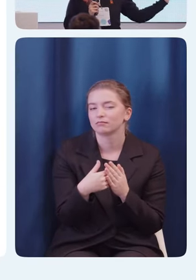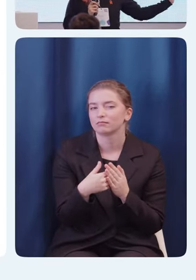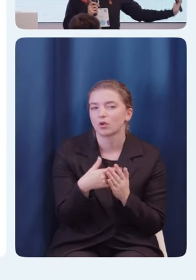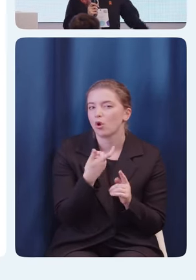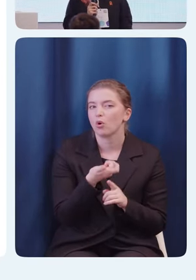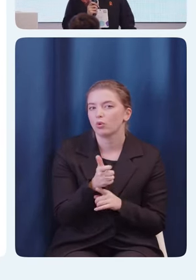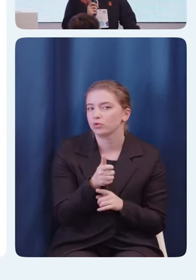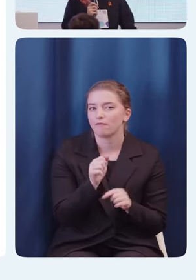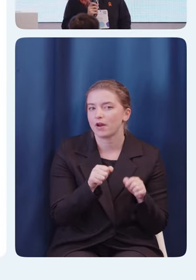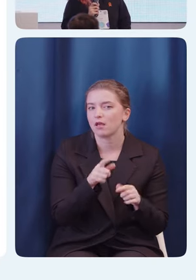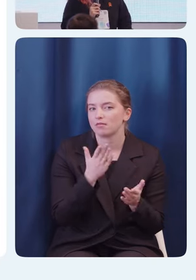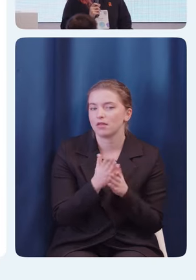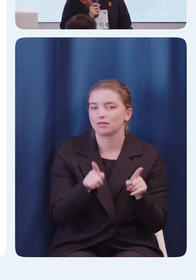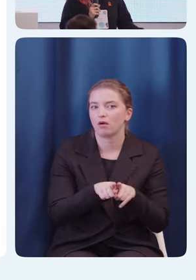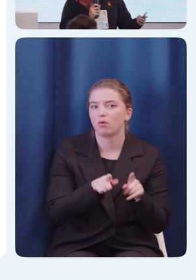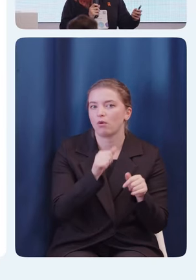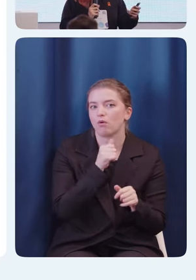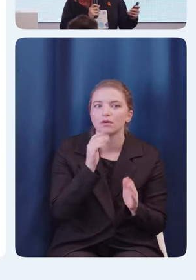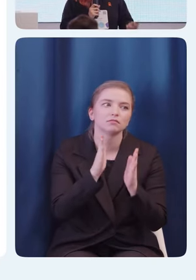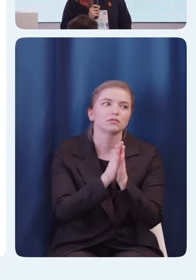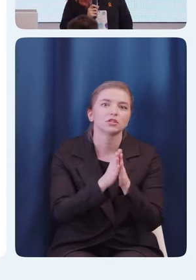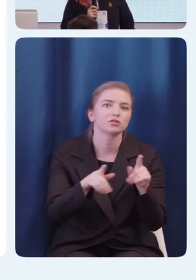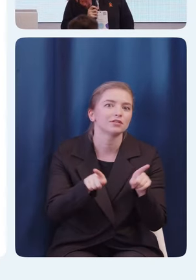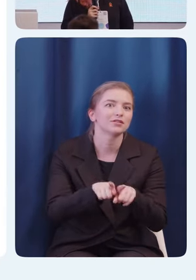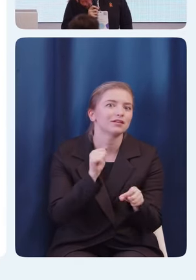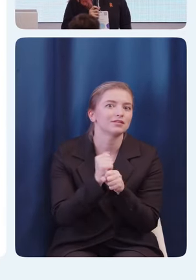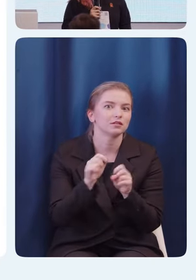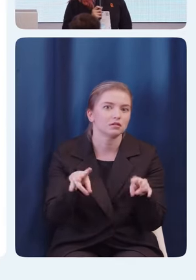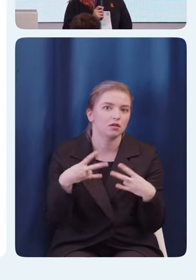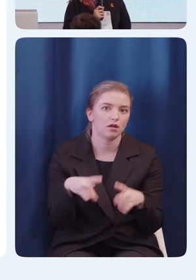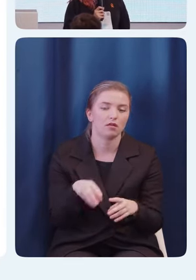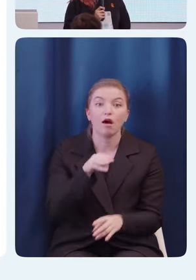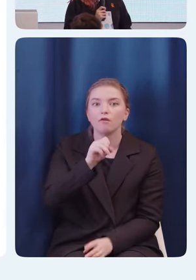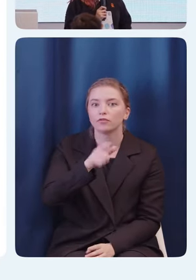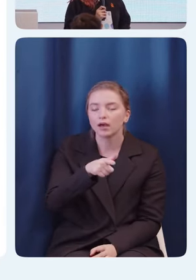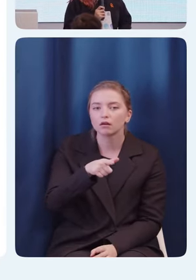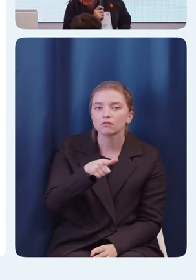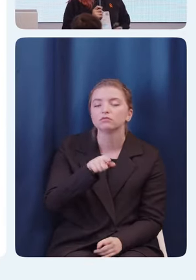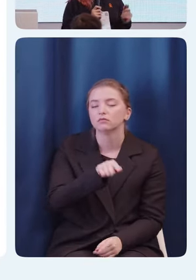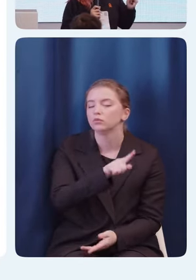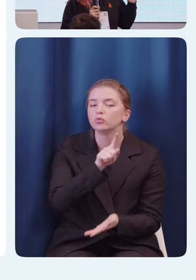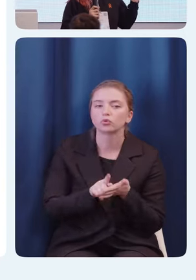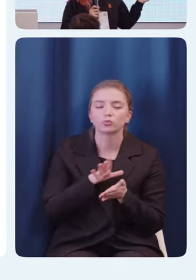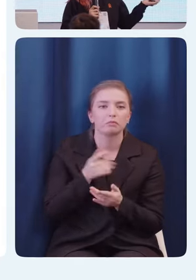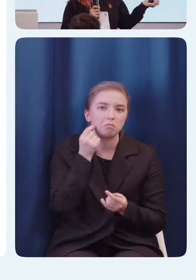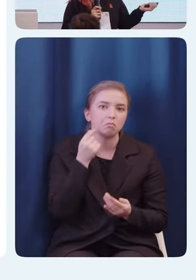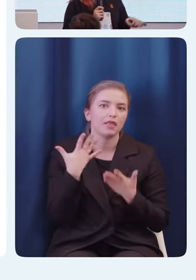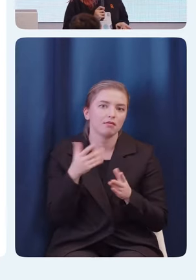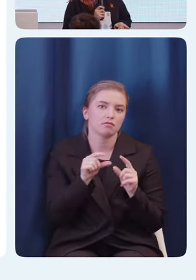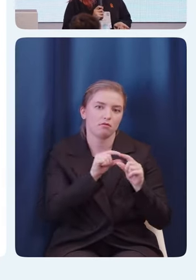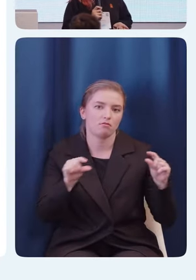прошу вас никогда такое не писать. В теге Content Description должно быть указано понятное текстовое